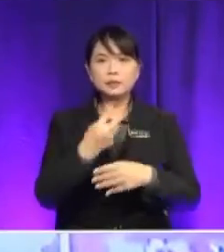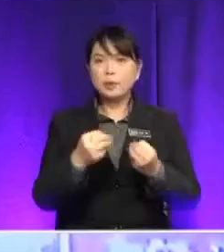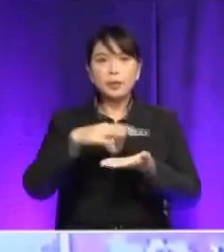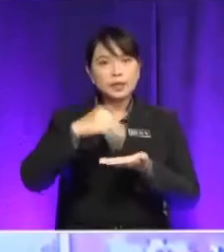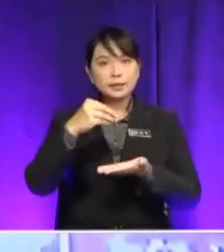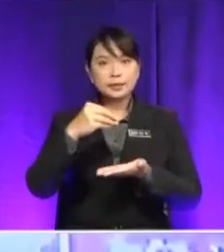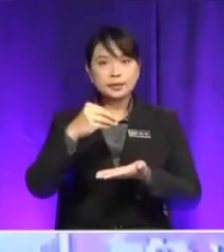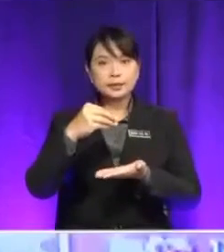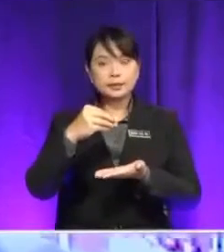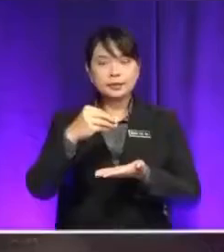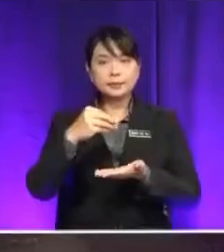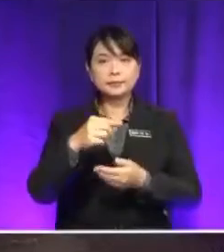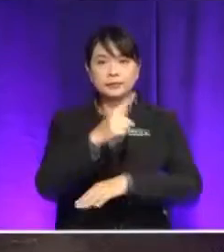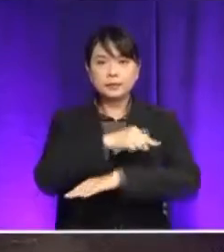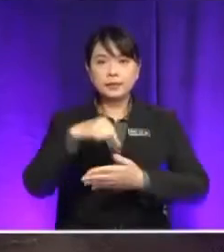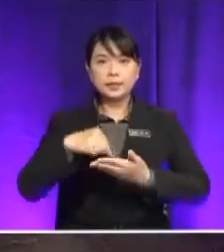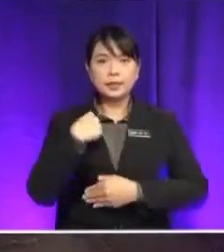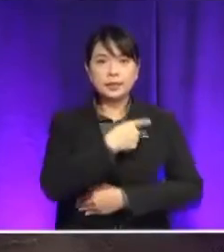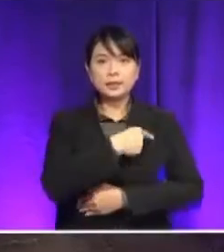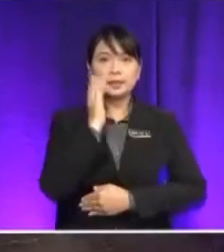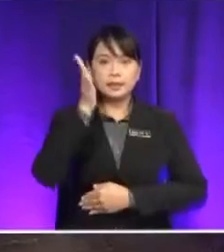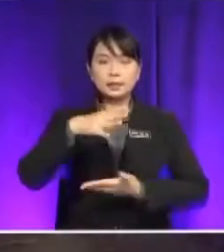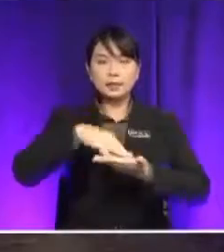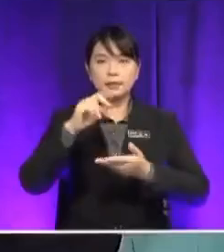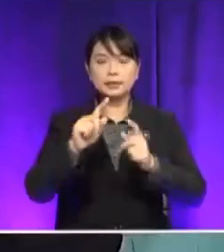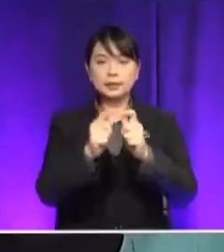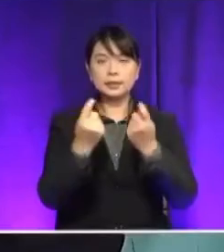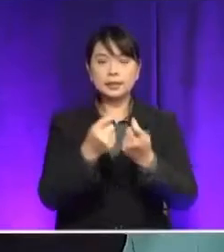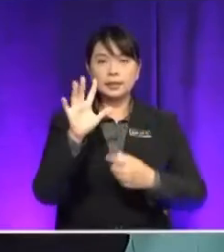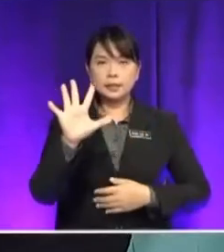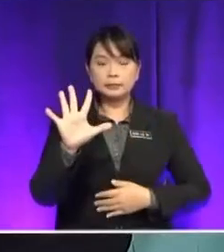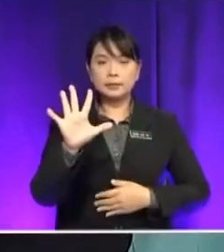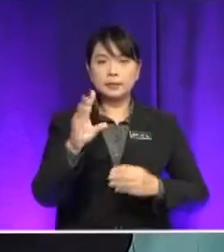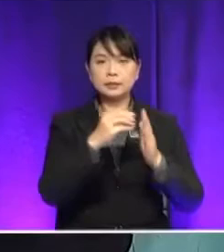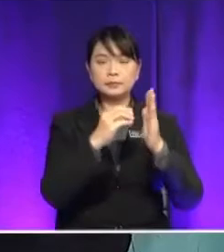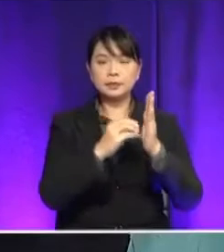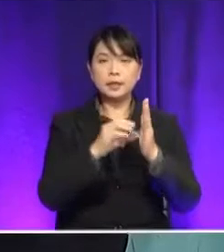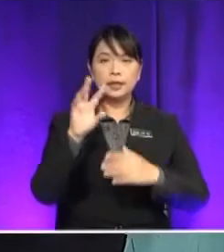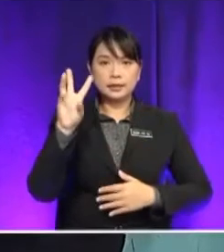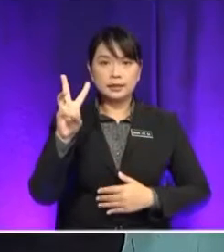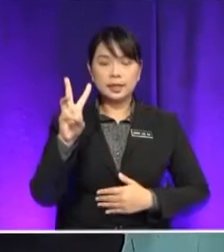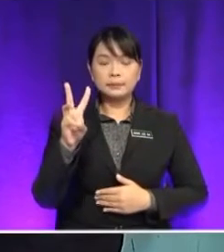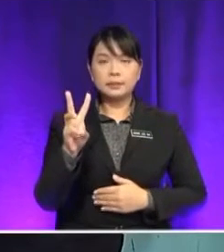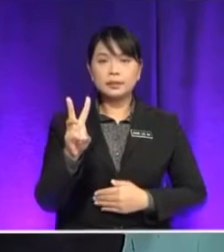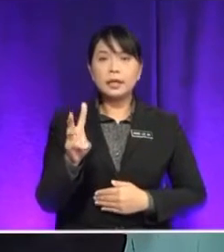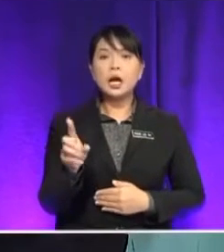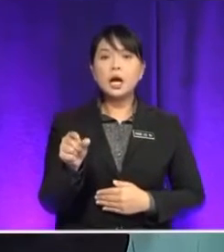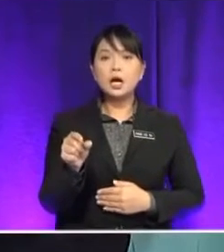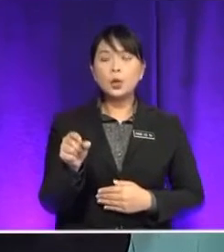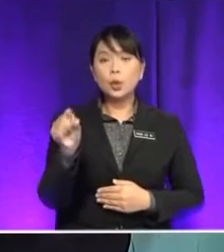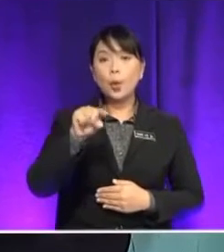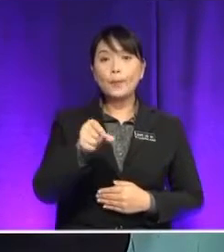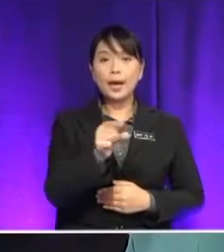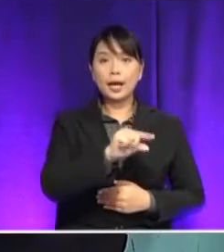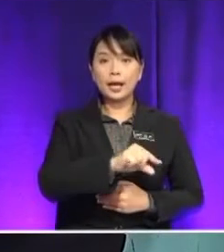sebenarnya cegur Z hari ini kita belajar tingkat slime base 6 dia itu gelombang-gelombang Andi telah